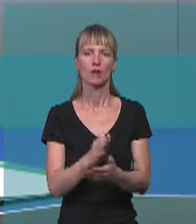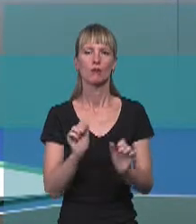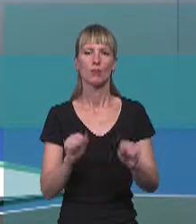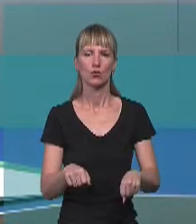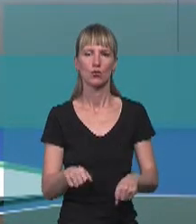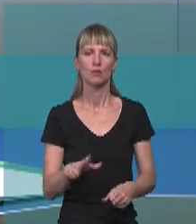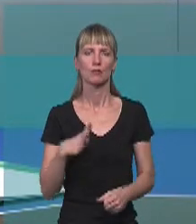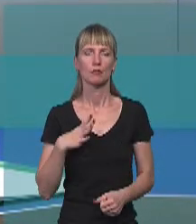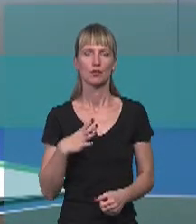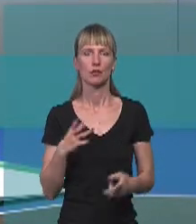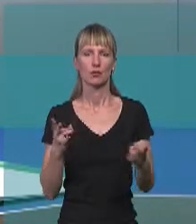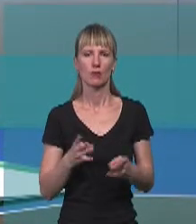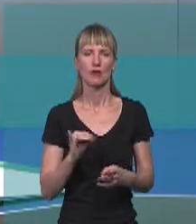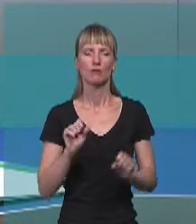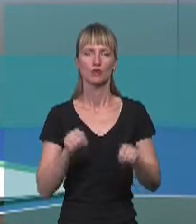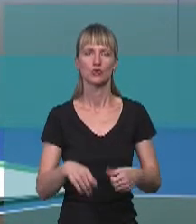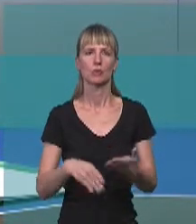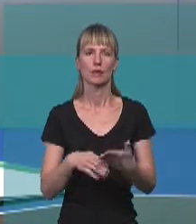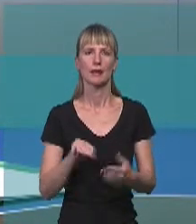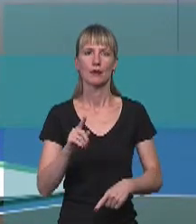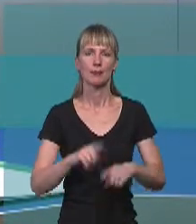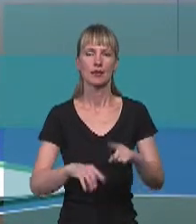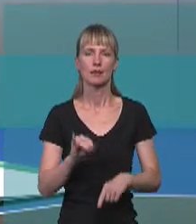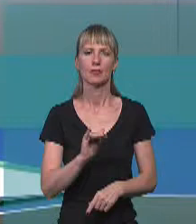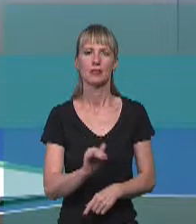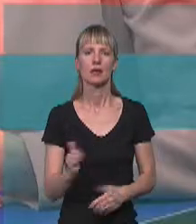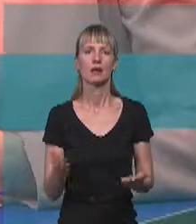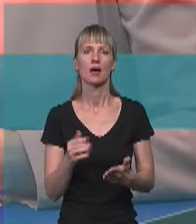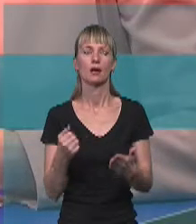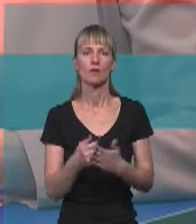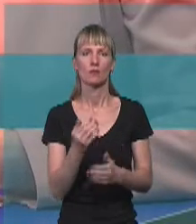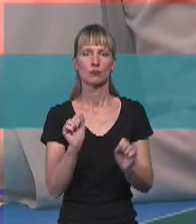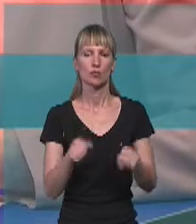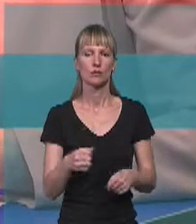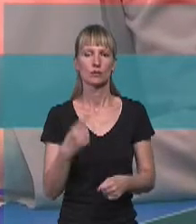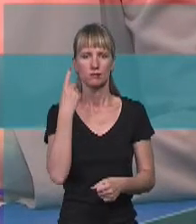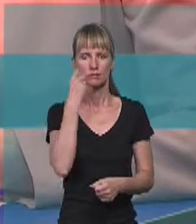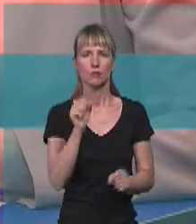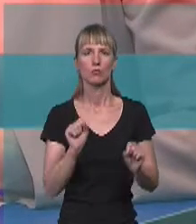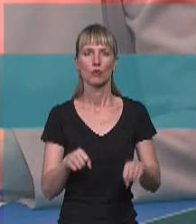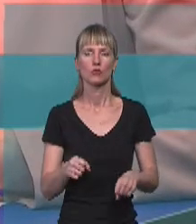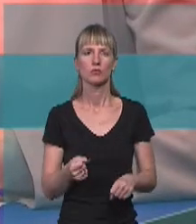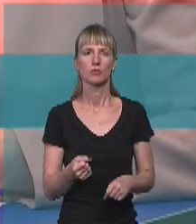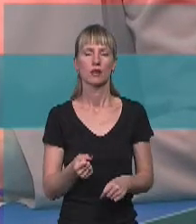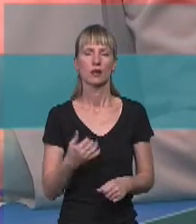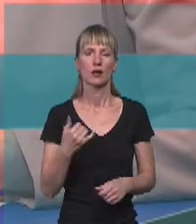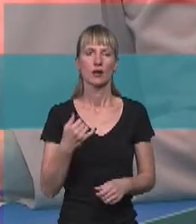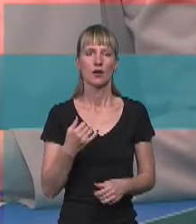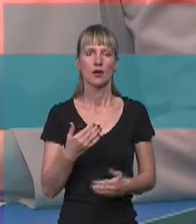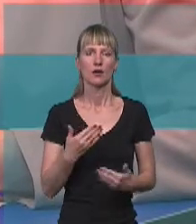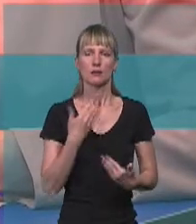може стати у нагоді, може допомогти і батькам, і дітям. А як до вас можна звернутися? Можна звернутися